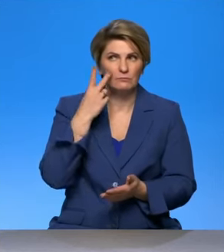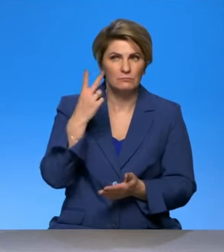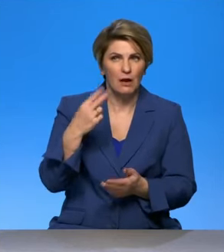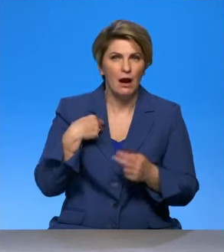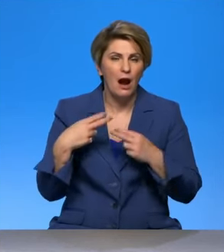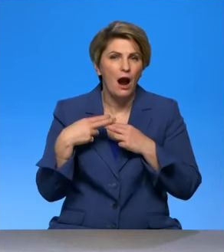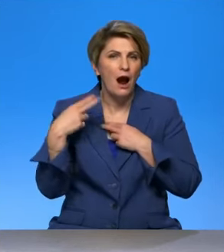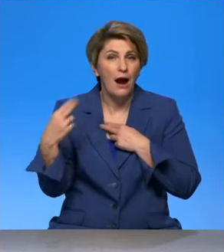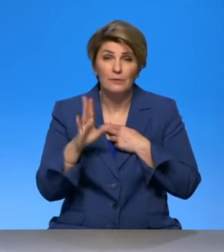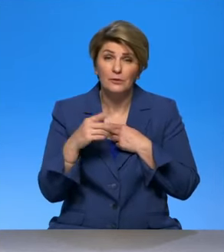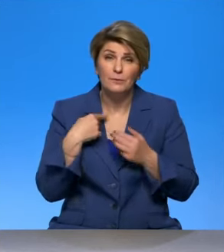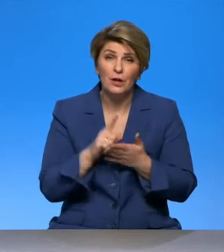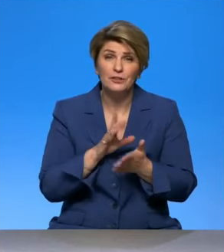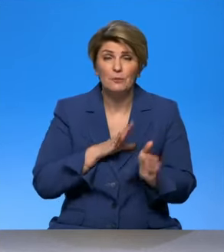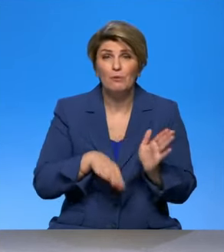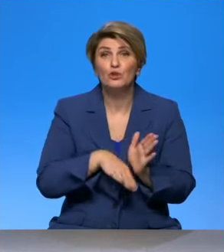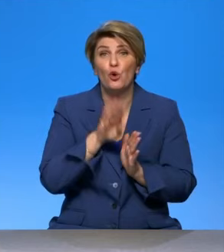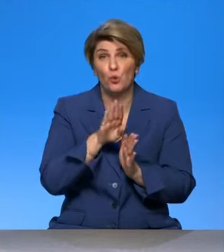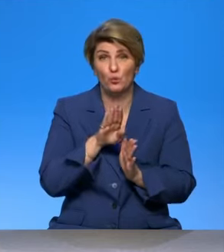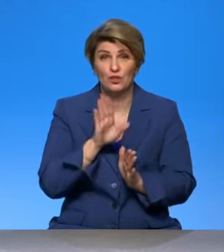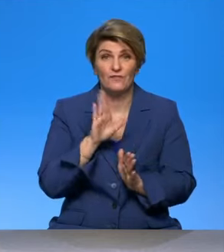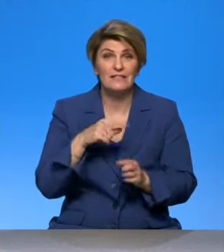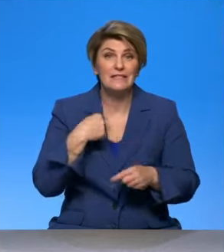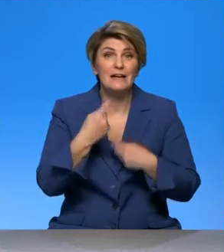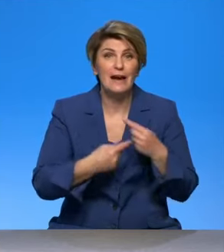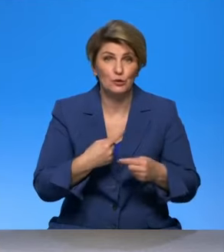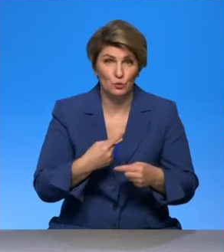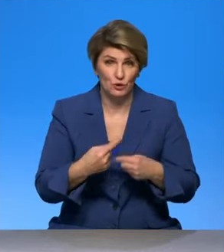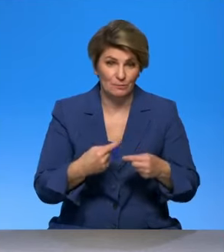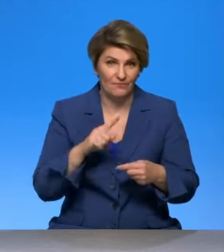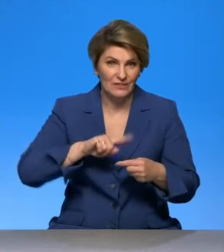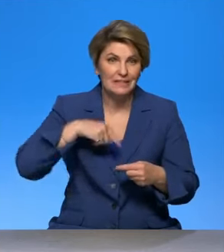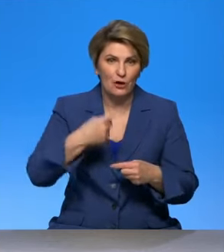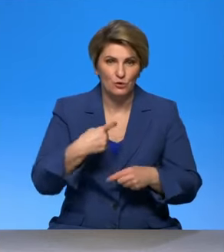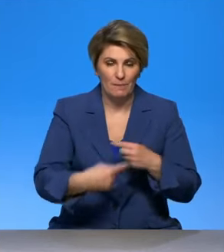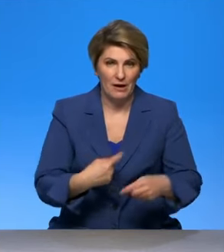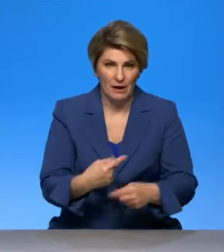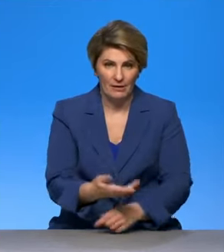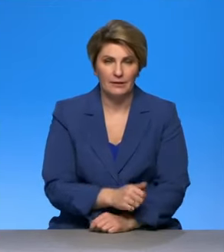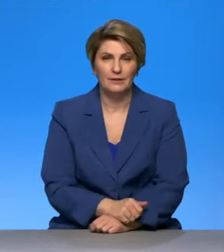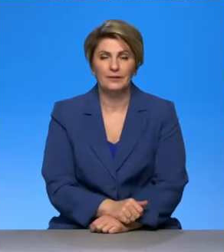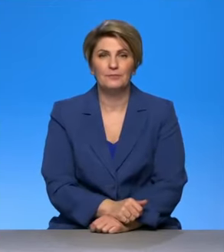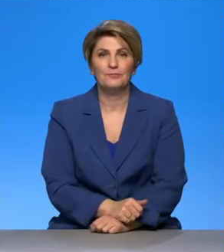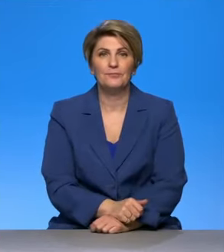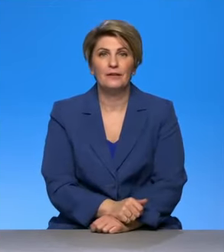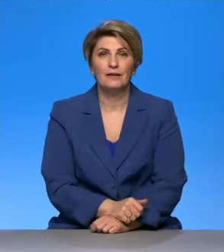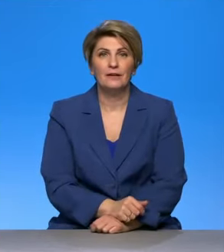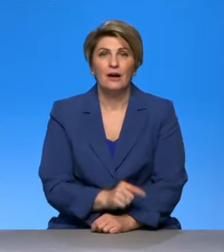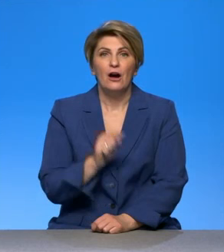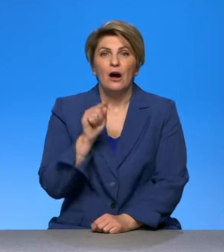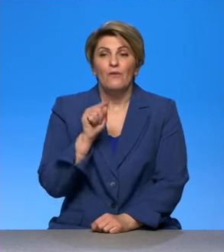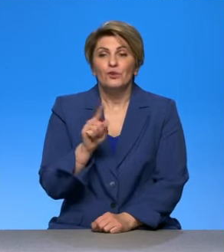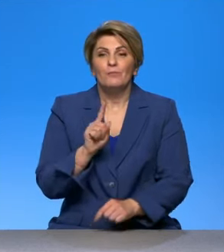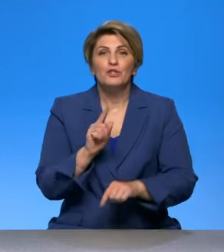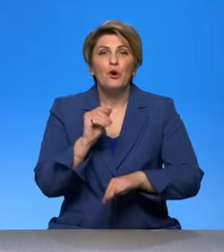лучше, например, да, в следующем поколении. Вот, а потом еще лучше, потом еще лучше. А вот то, что банки нашли